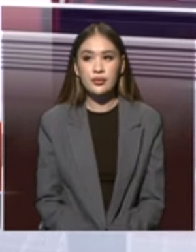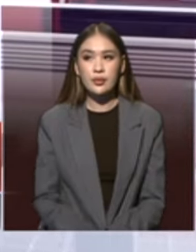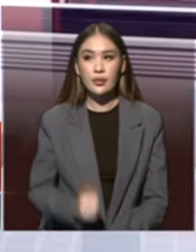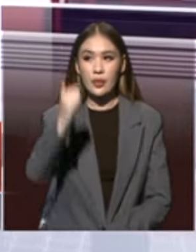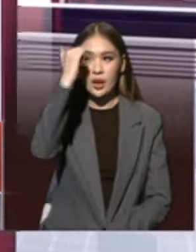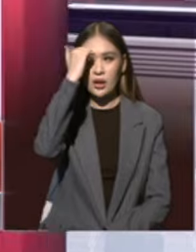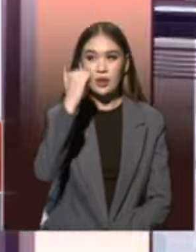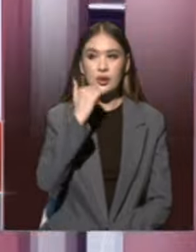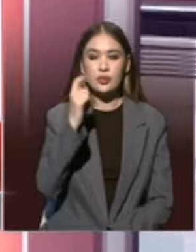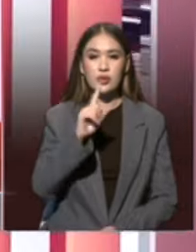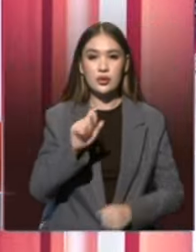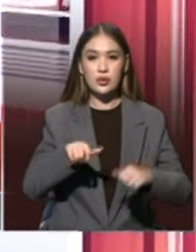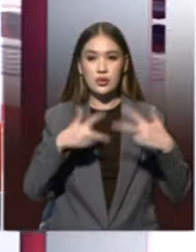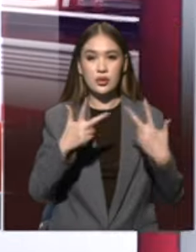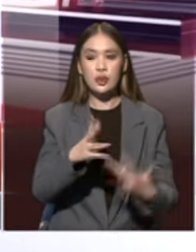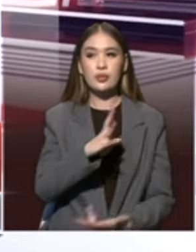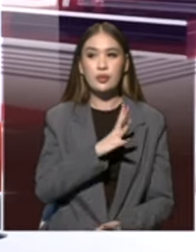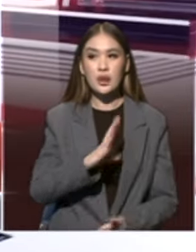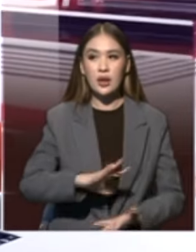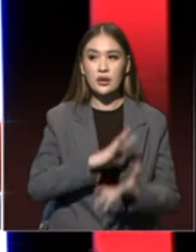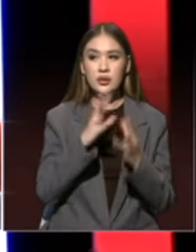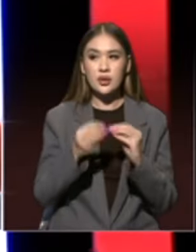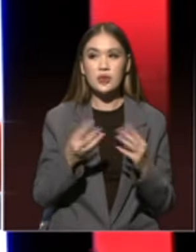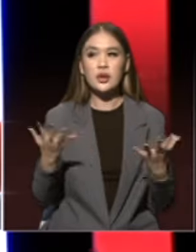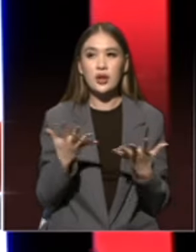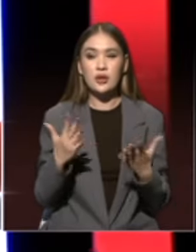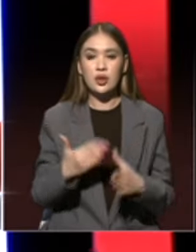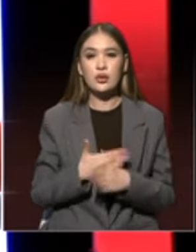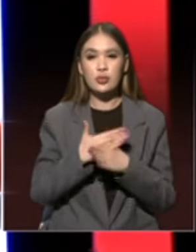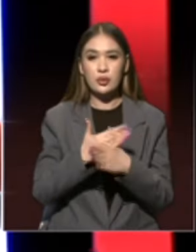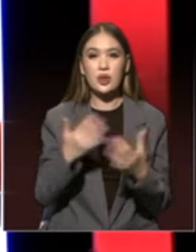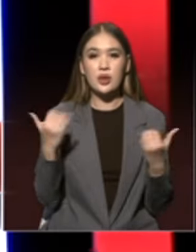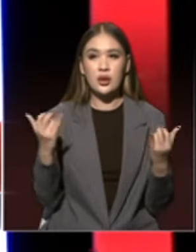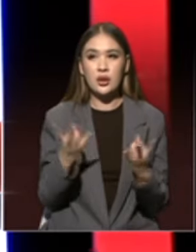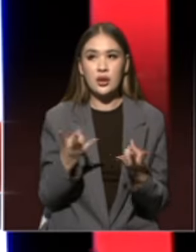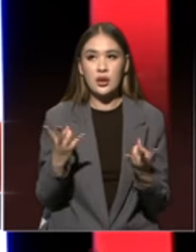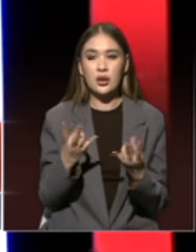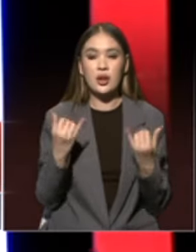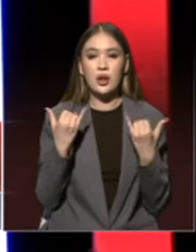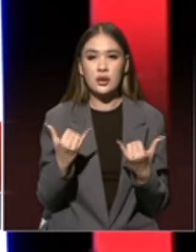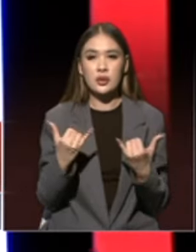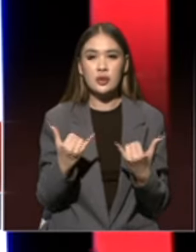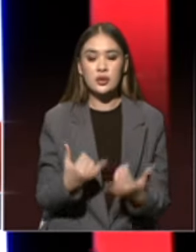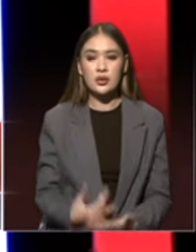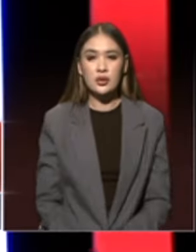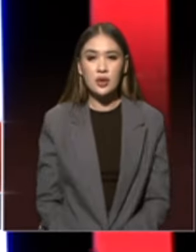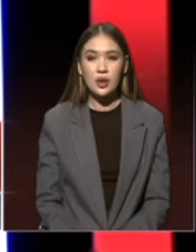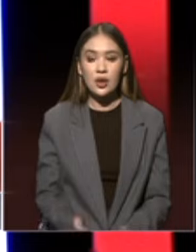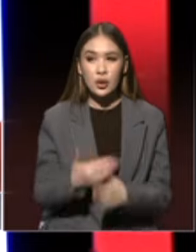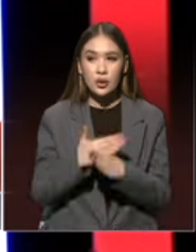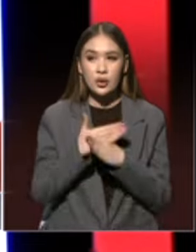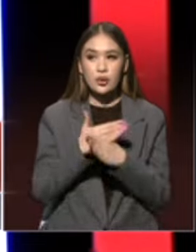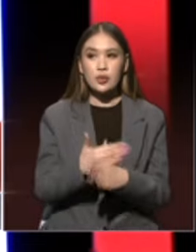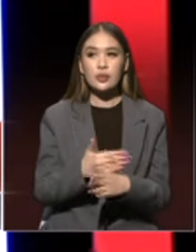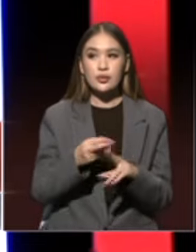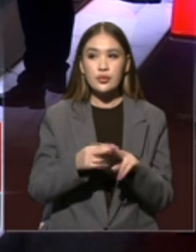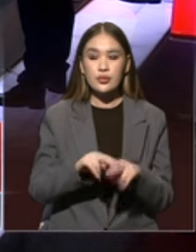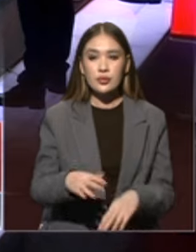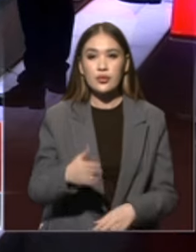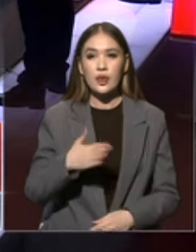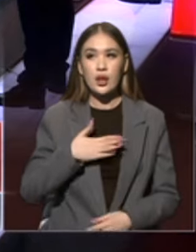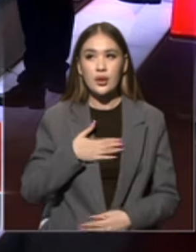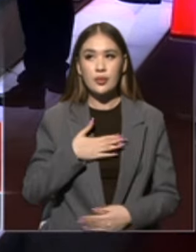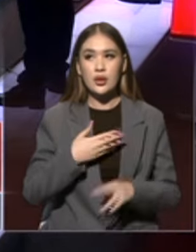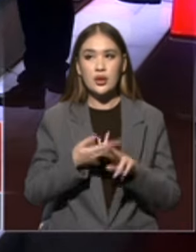Рахмет байланысқа шыққаныңызға. Негізі қандай көмек керек сіздерге, мысалы дәл қазір? Сосын қайда тұр? Көмек деген енді маған деген